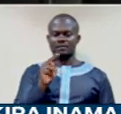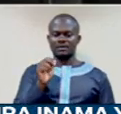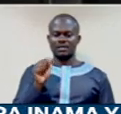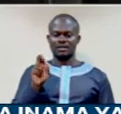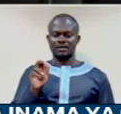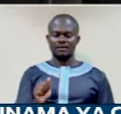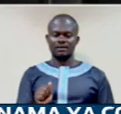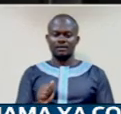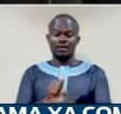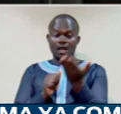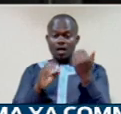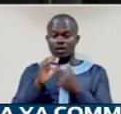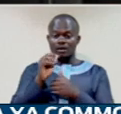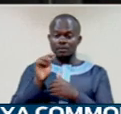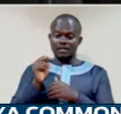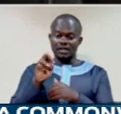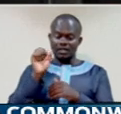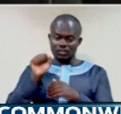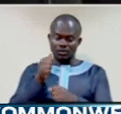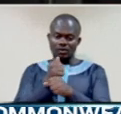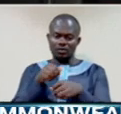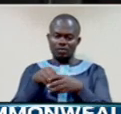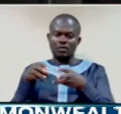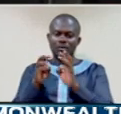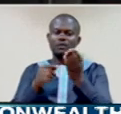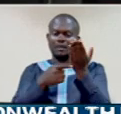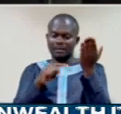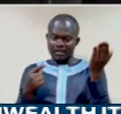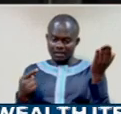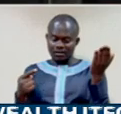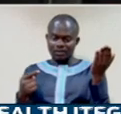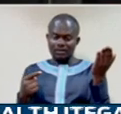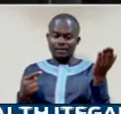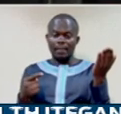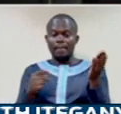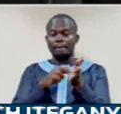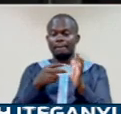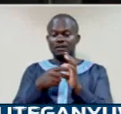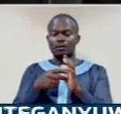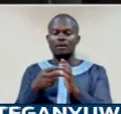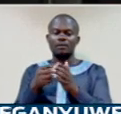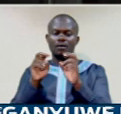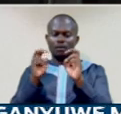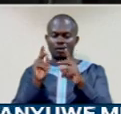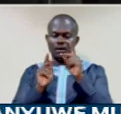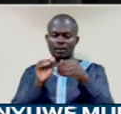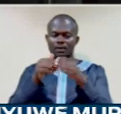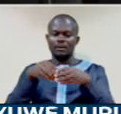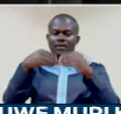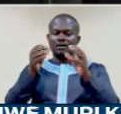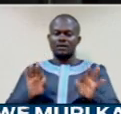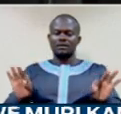Aho cyamunara ishobora gukorwa mu buryo bw'ikoranabuhanga, ni ukuvuga abantu bagatanga